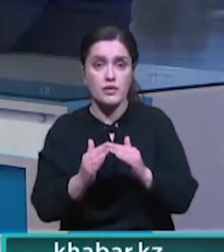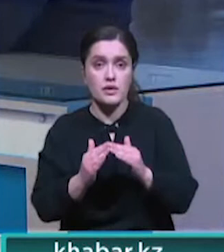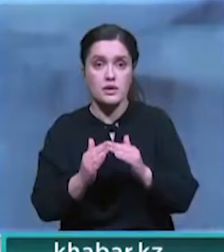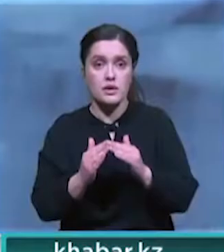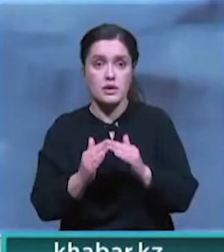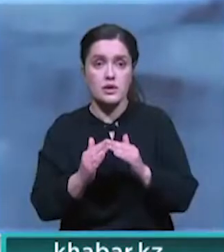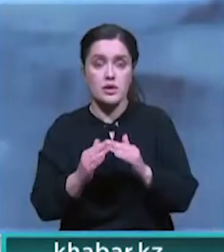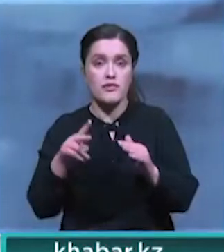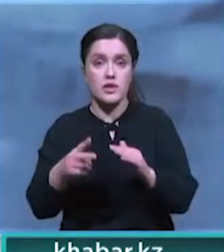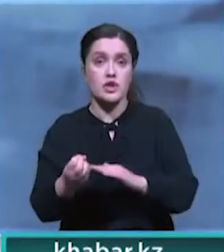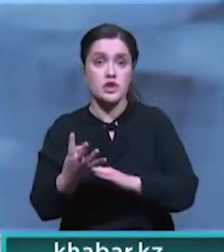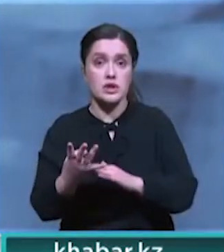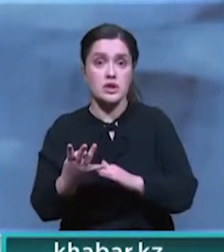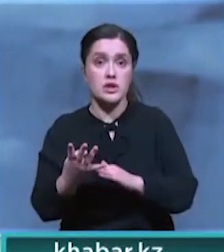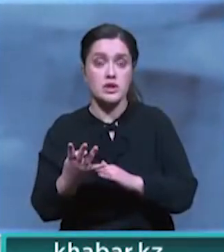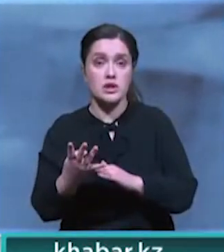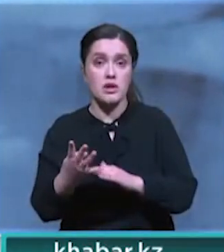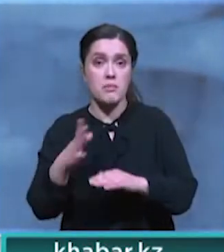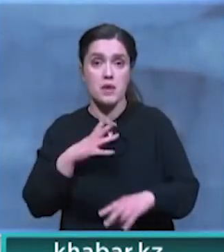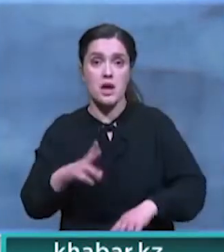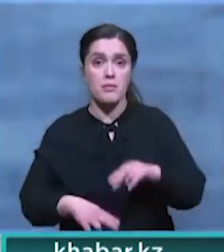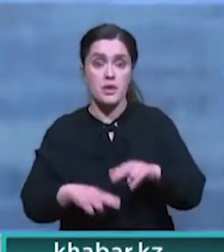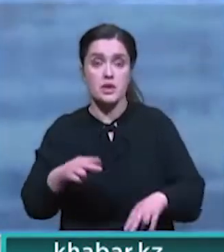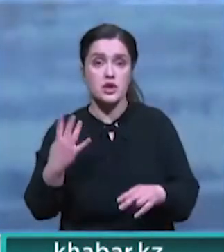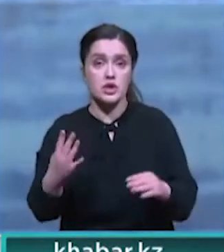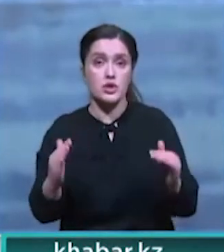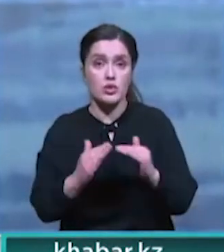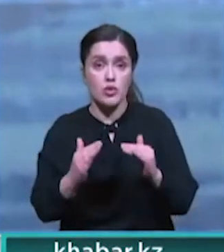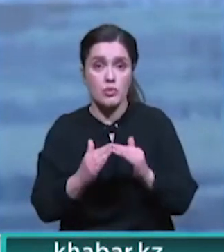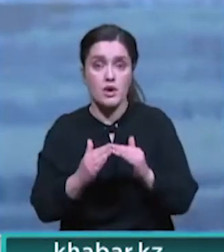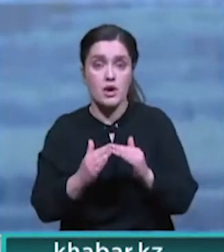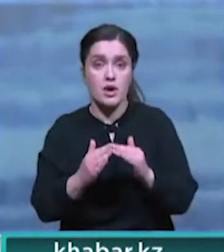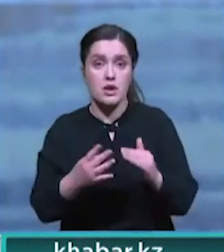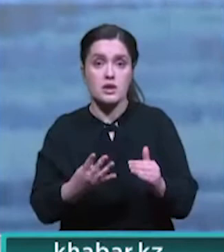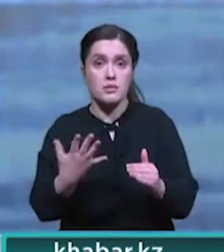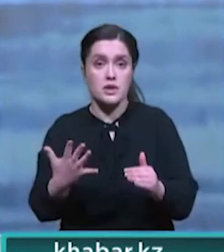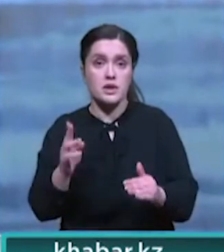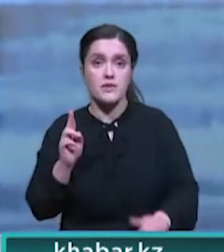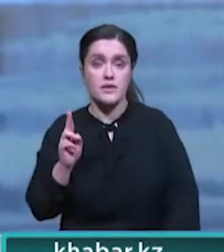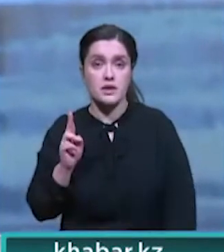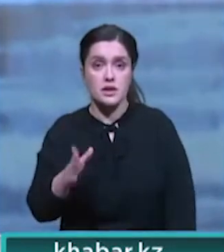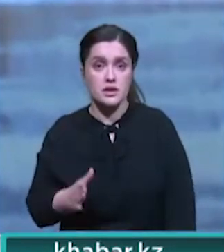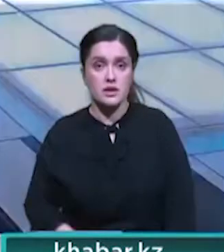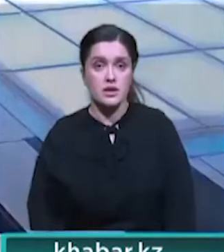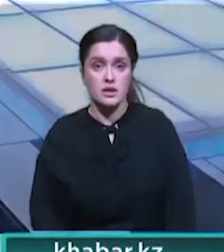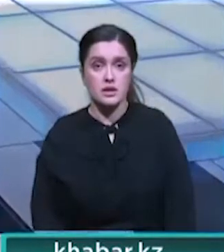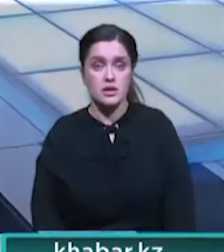В 2014 году, если не изменяет память, было построено 4 дома 45-квартирных.